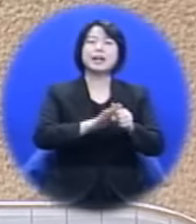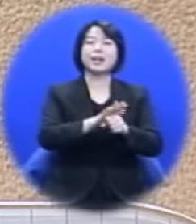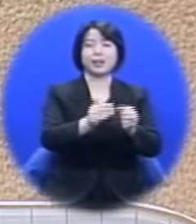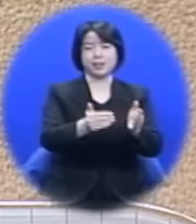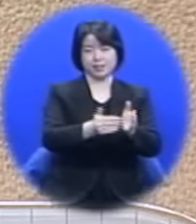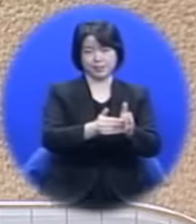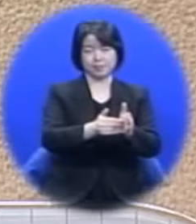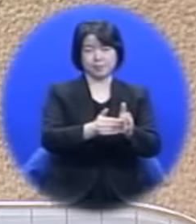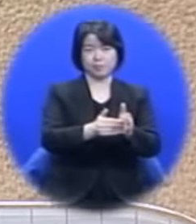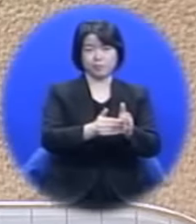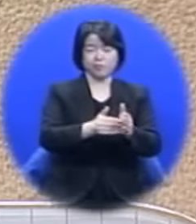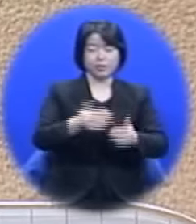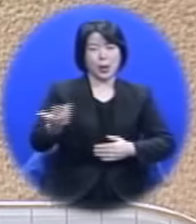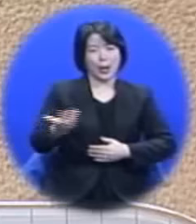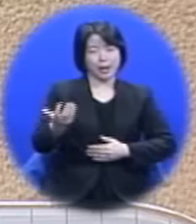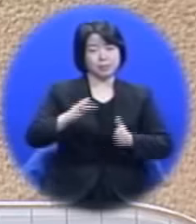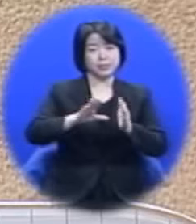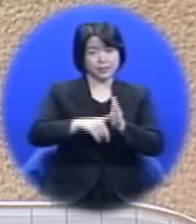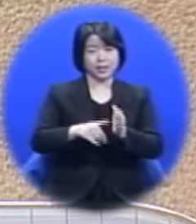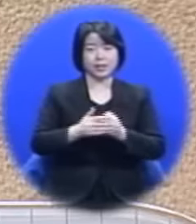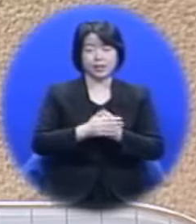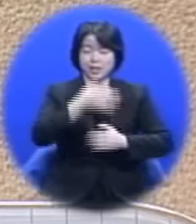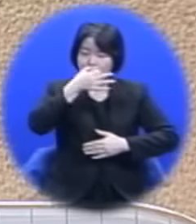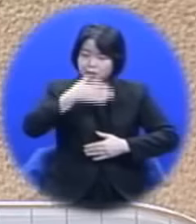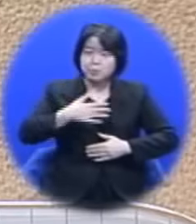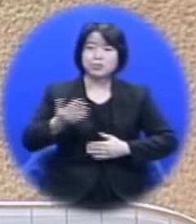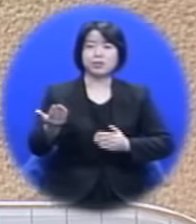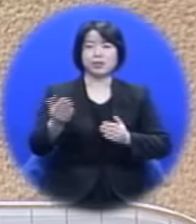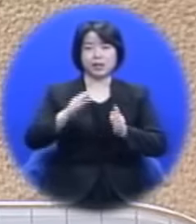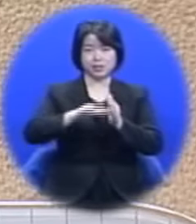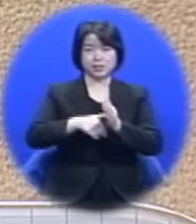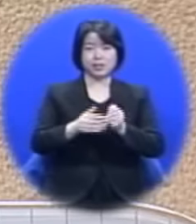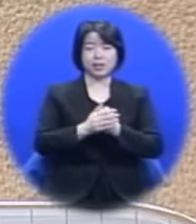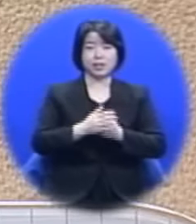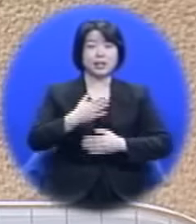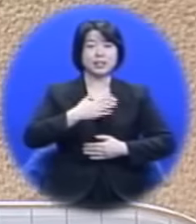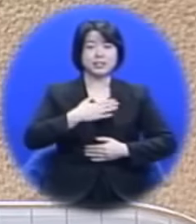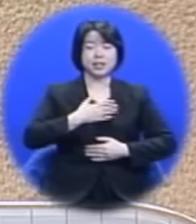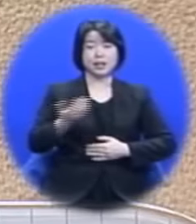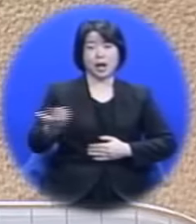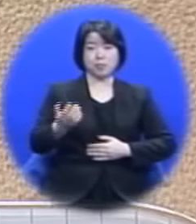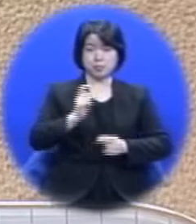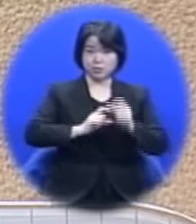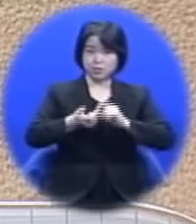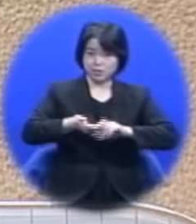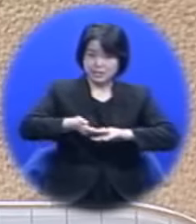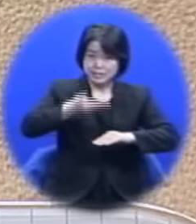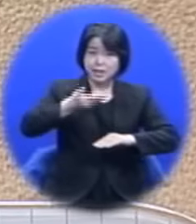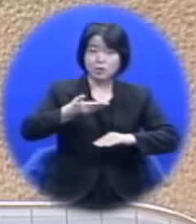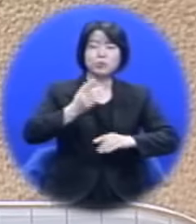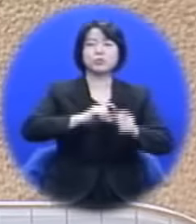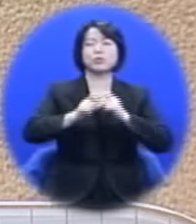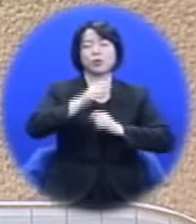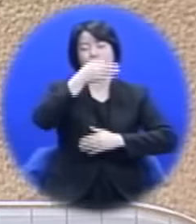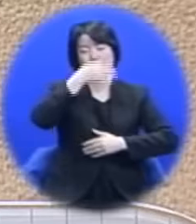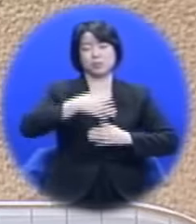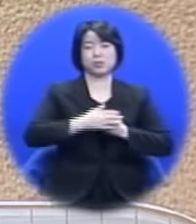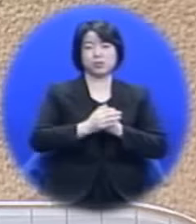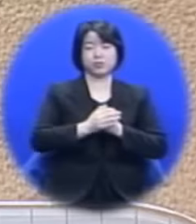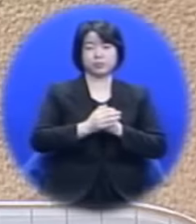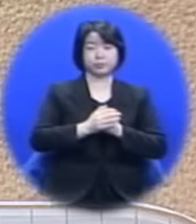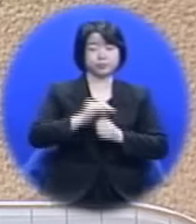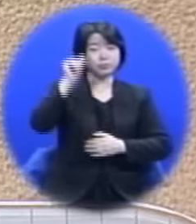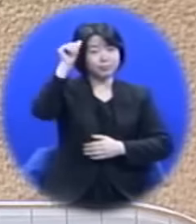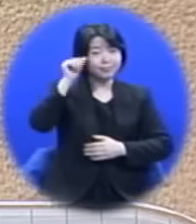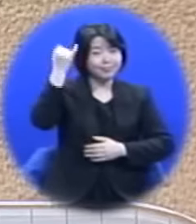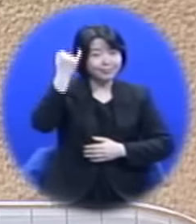사랑했어요 아플 때 힘들어할 때 제가 아픈 것 이상으로 힘들더라고요 사춘기를